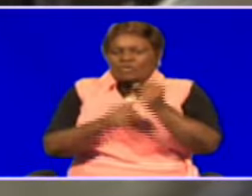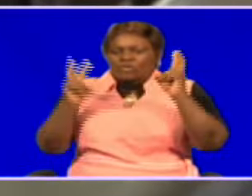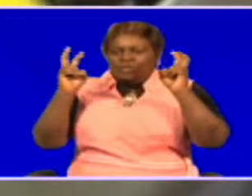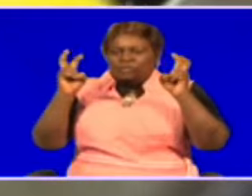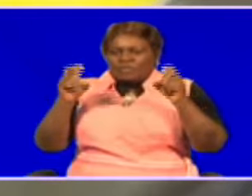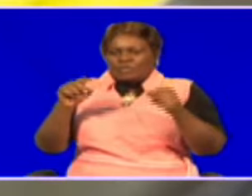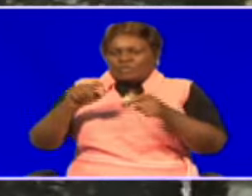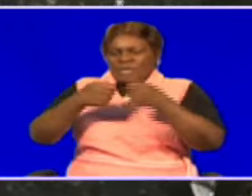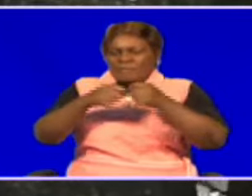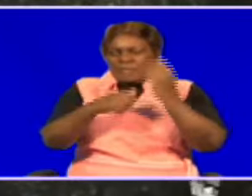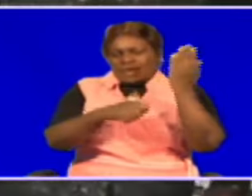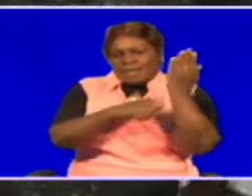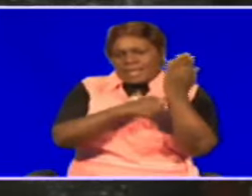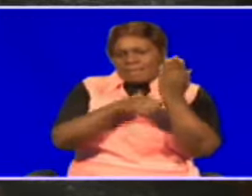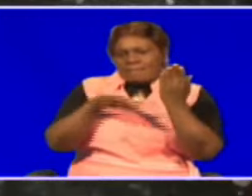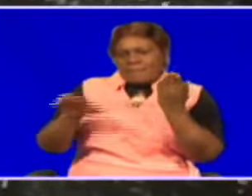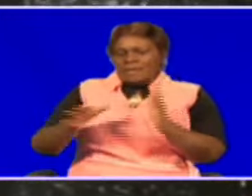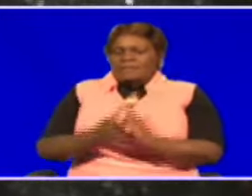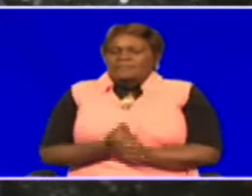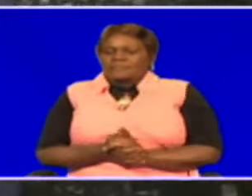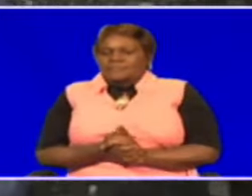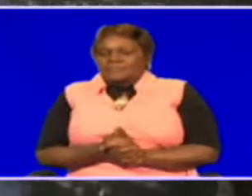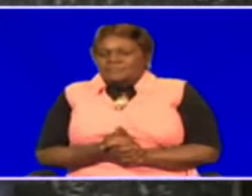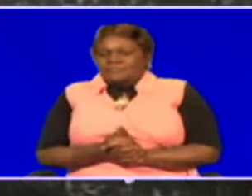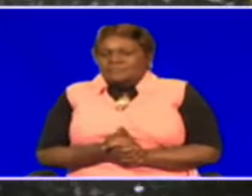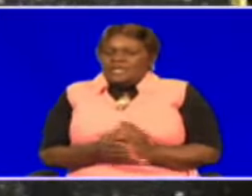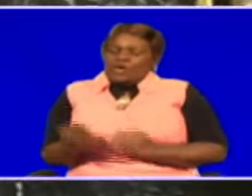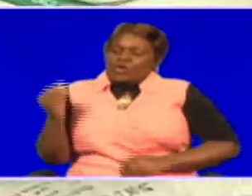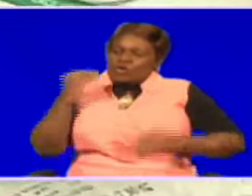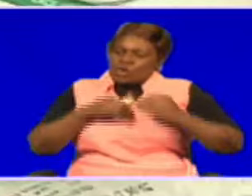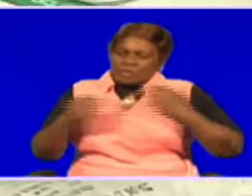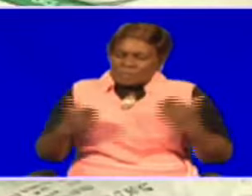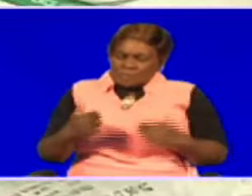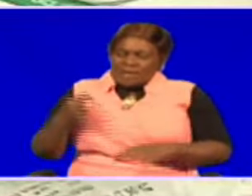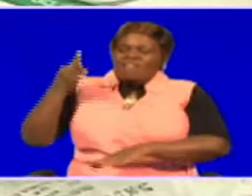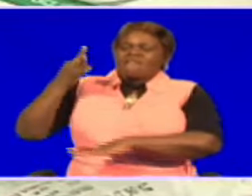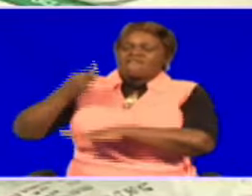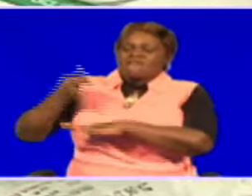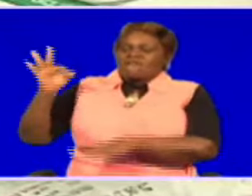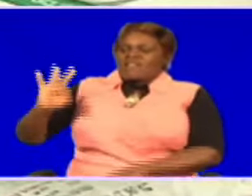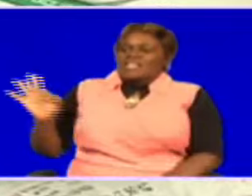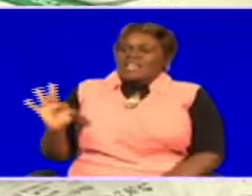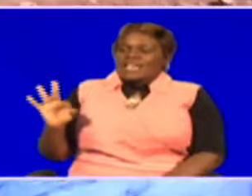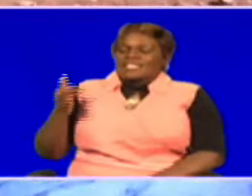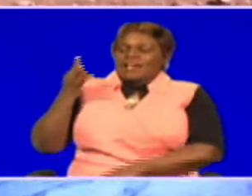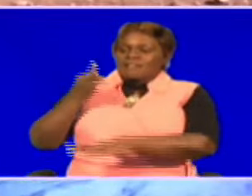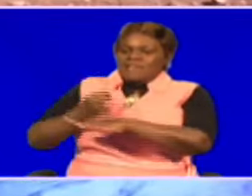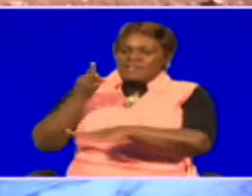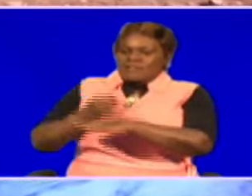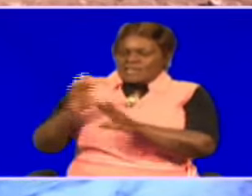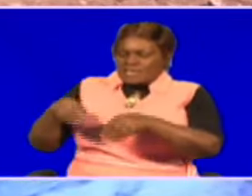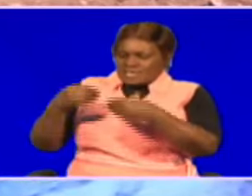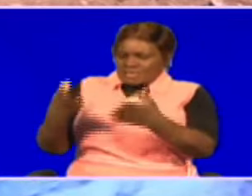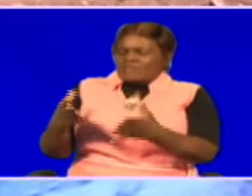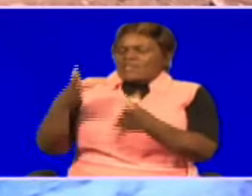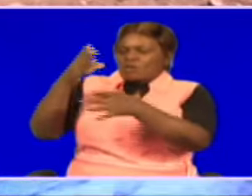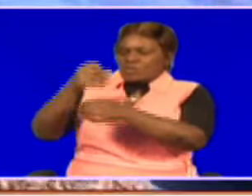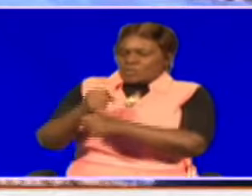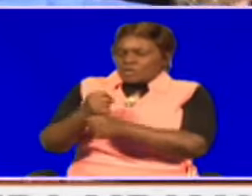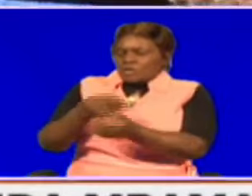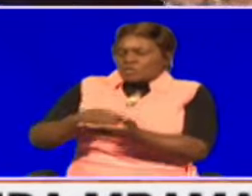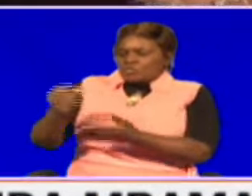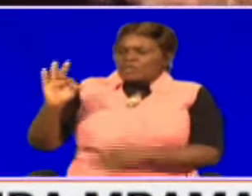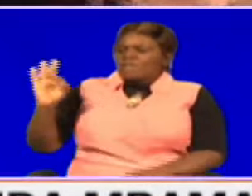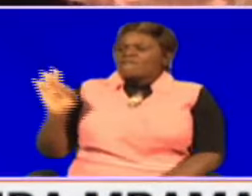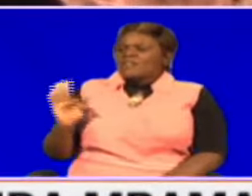kuchafua wizara yake. Kulikuwa na kashfa ya mbolea ambapo kampuni iliyopewa zabuni ya